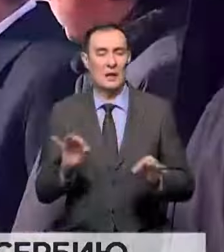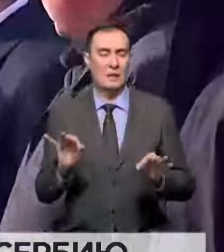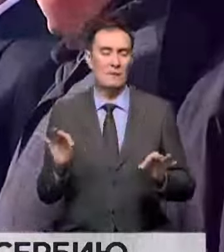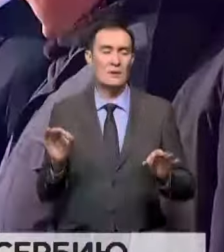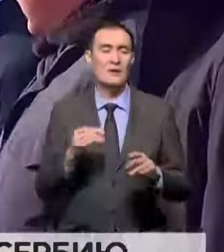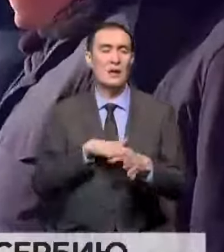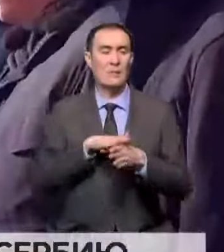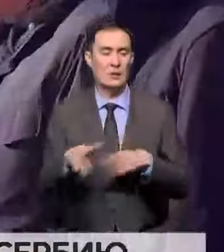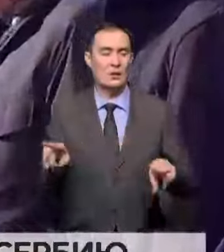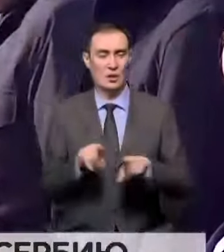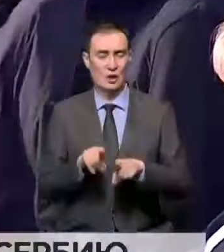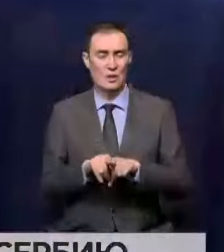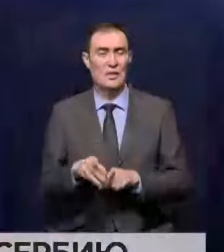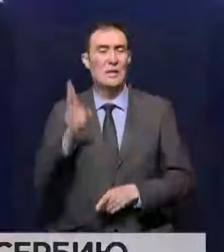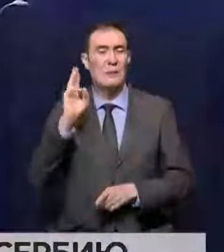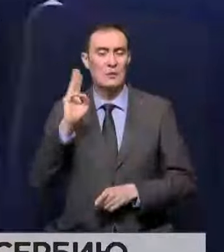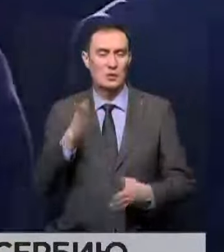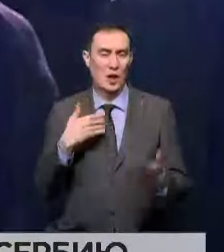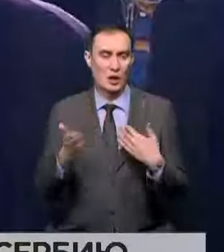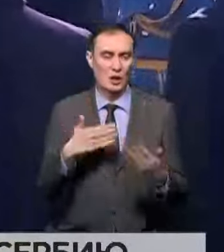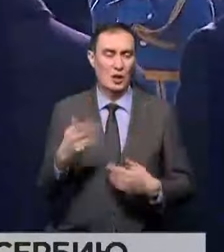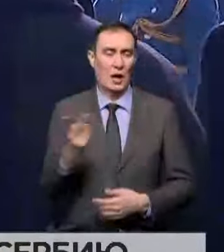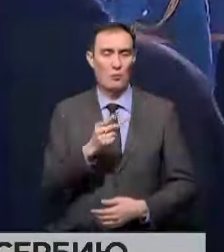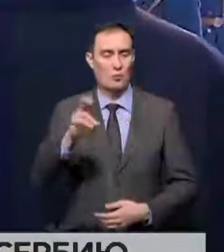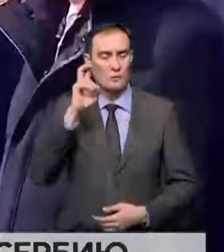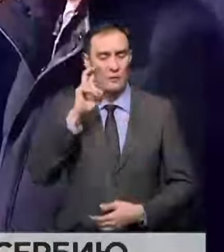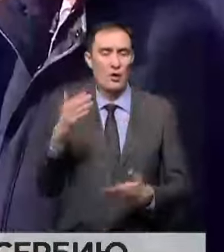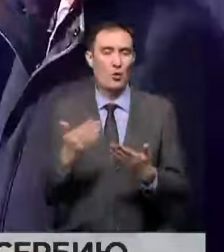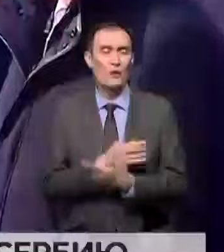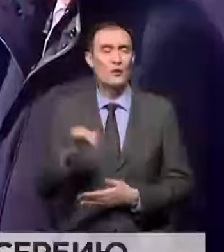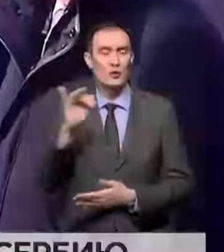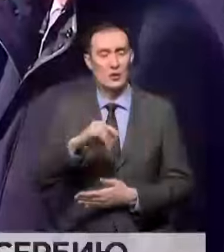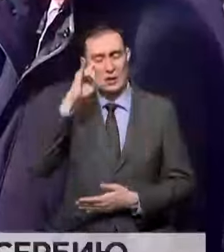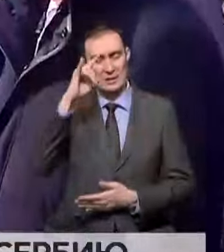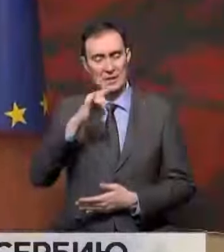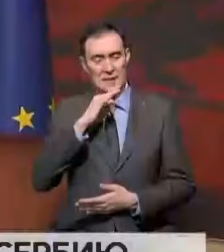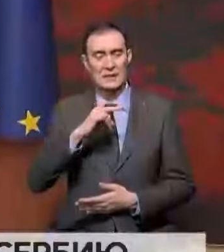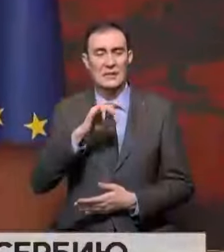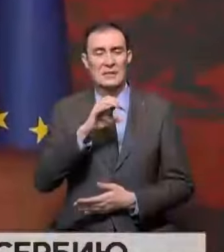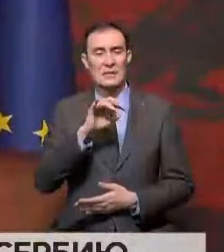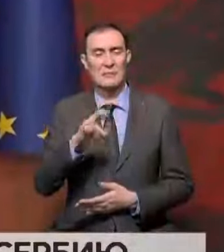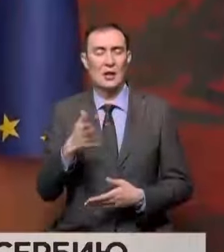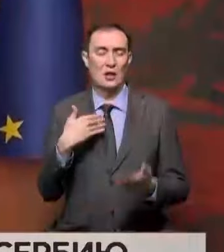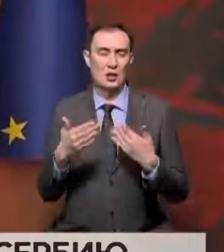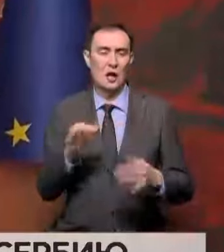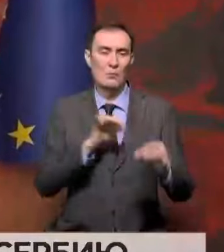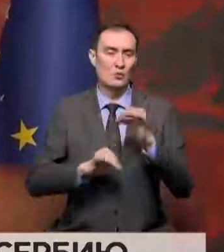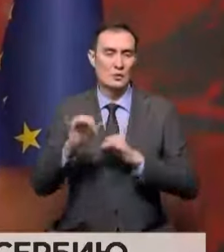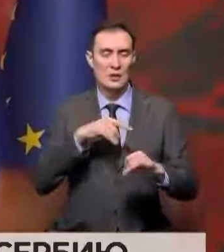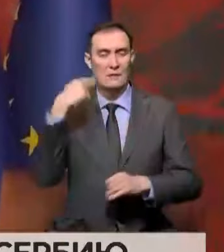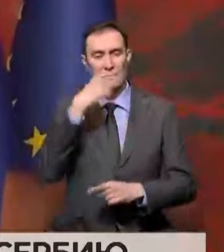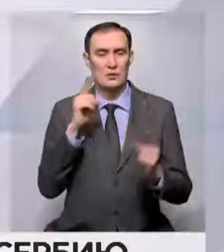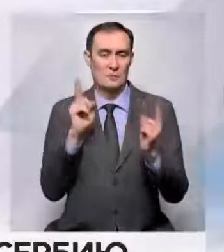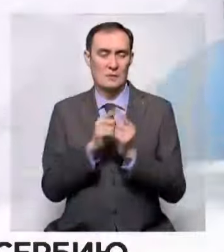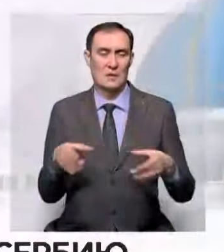мотивами наполняются и дипломатические отношения между странами. Новую страницу казахстанско-сербских отношений президенты обсудили в узком